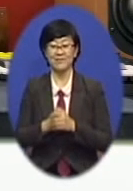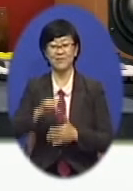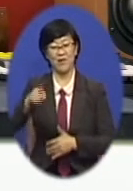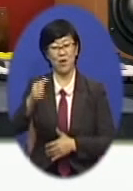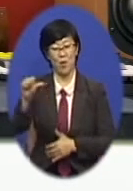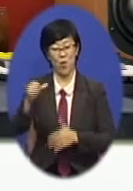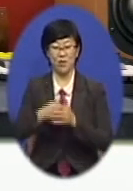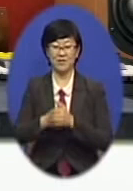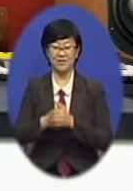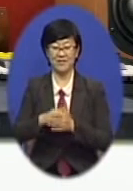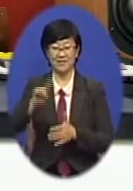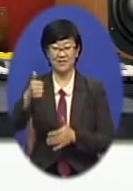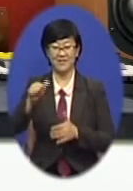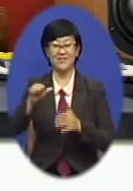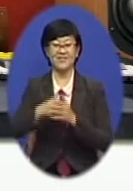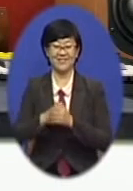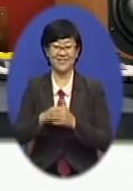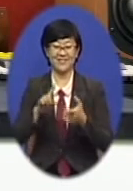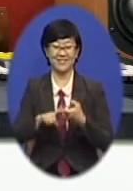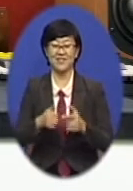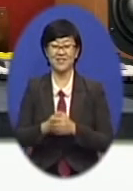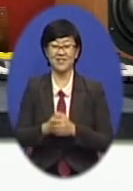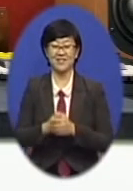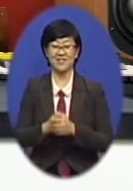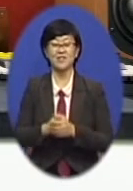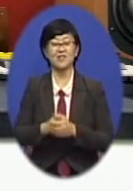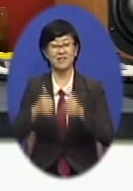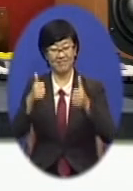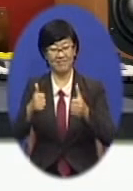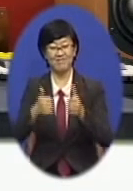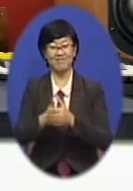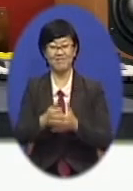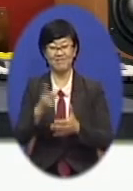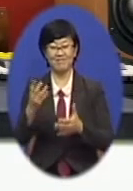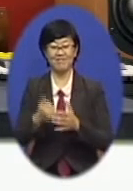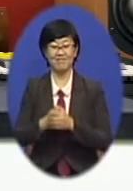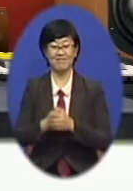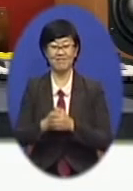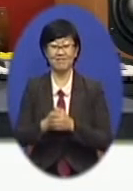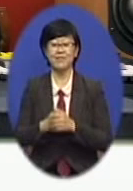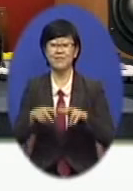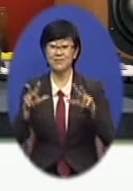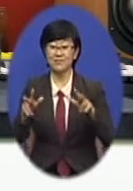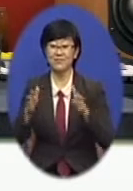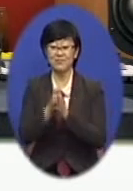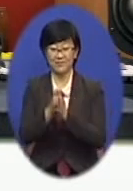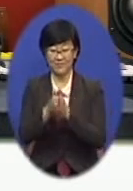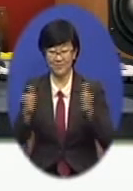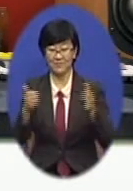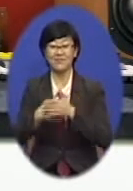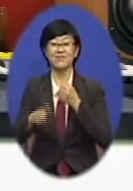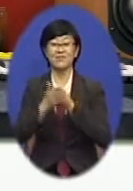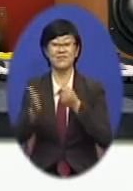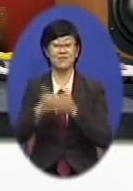아유 100표 넘었습니다. 예, 105표입니다. 네, 고맙습니다. 부탁드리겠습니다. 이제 뭐 지금 시작이니까요. 뭐